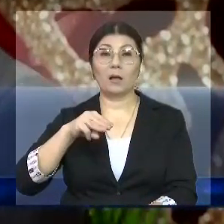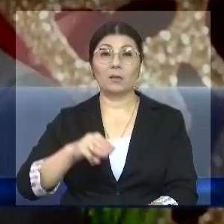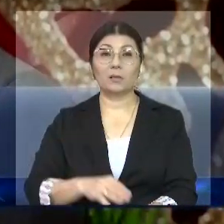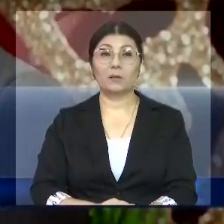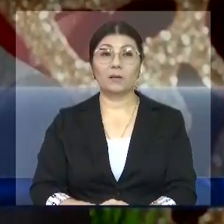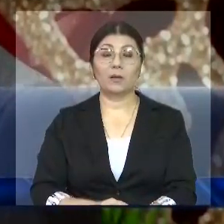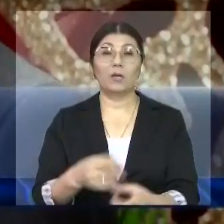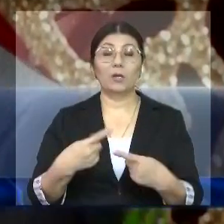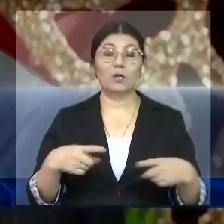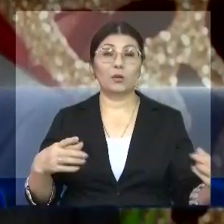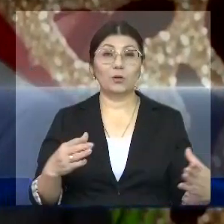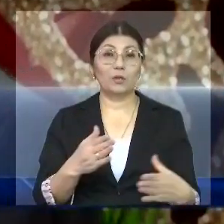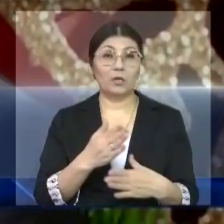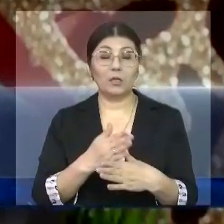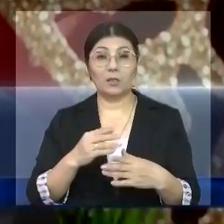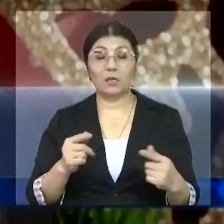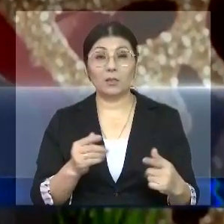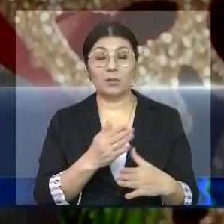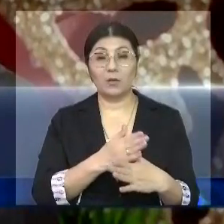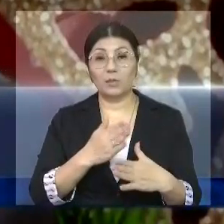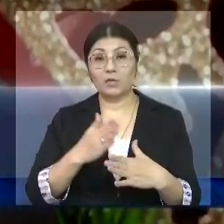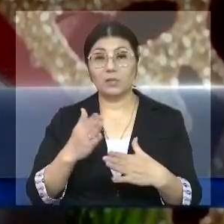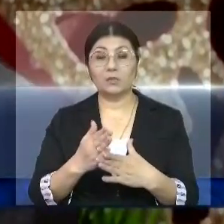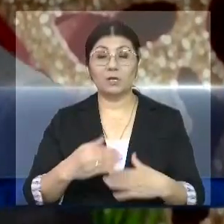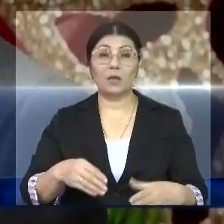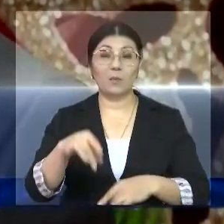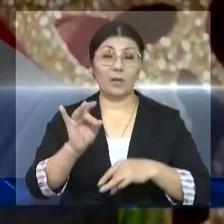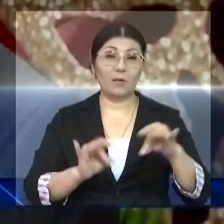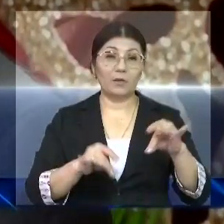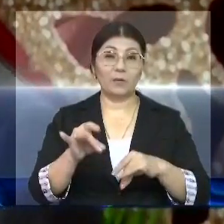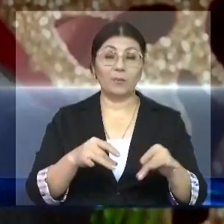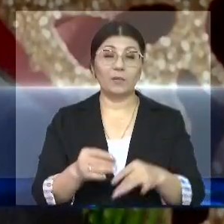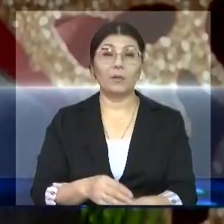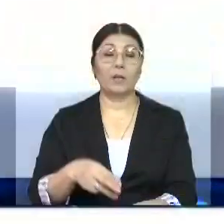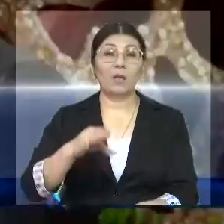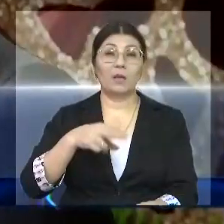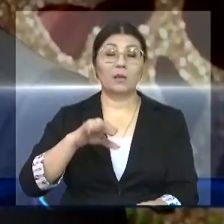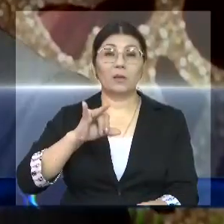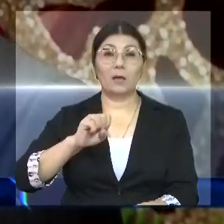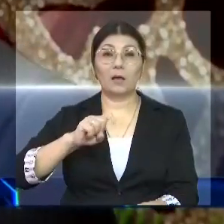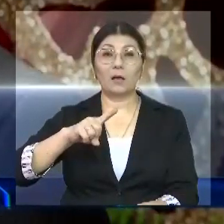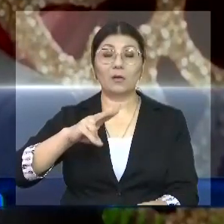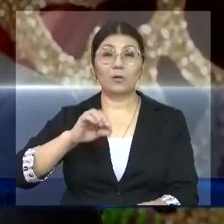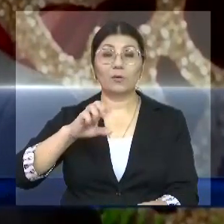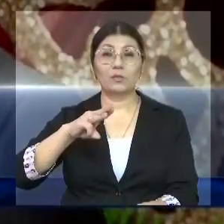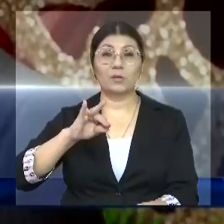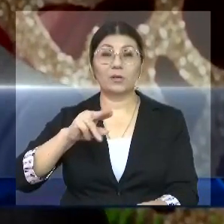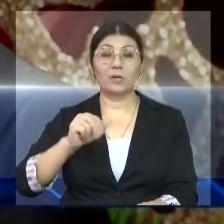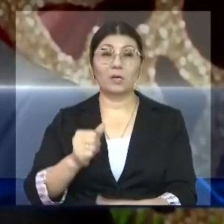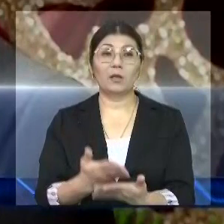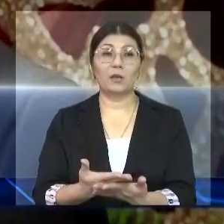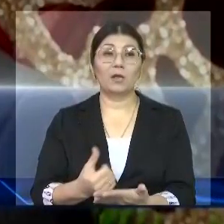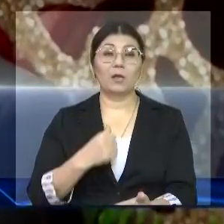также электрочасть автомобиля, это диагностика. С детства занимаюсь. У меня